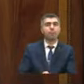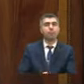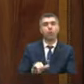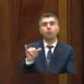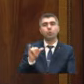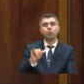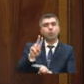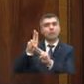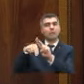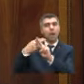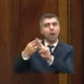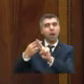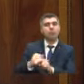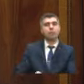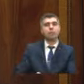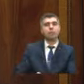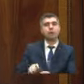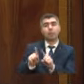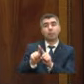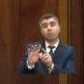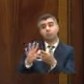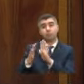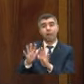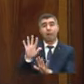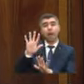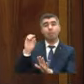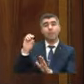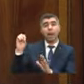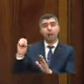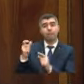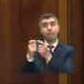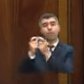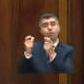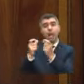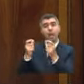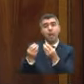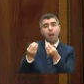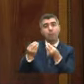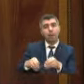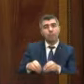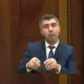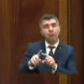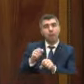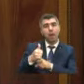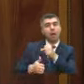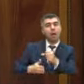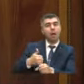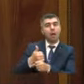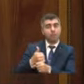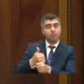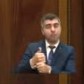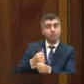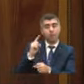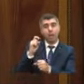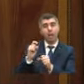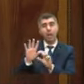ردكم على أن ما يناهز 5000 مقاولة صغيرة أفلست خلال هذه السنة إلى حدود شهر